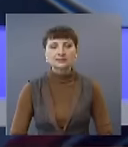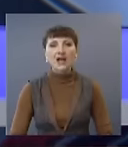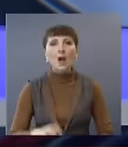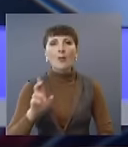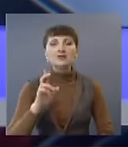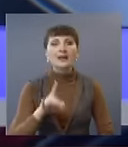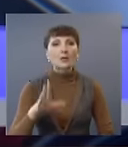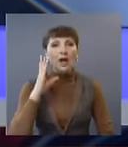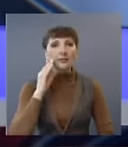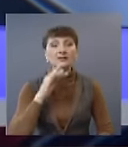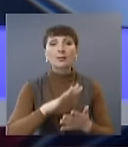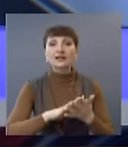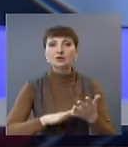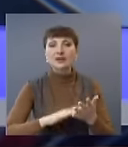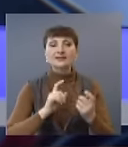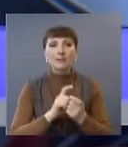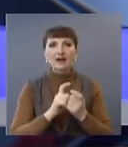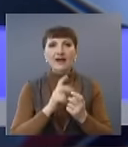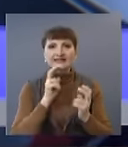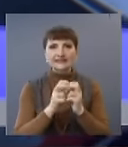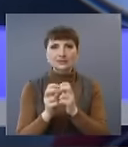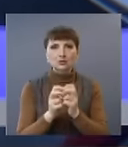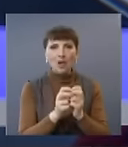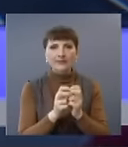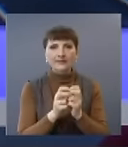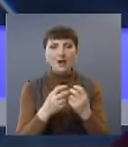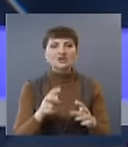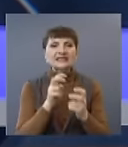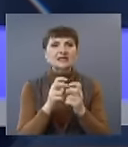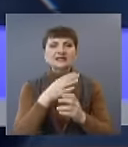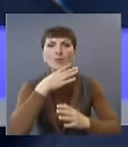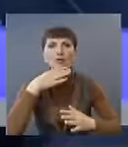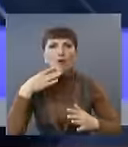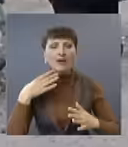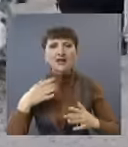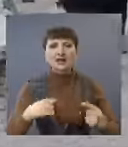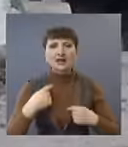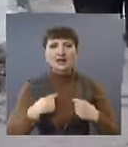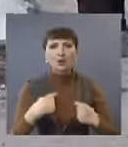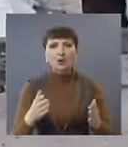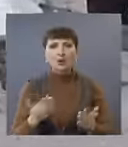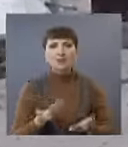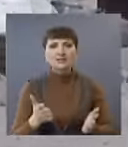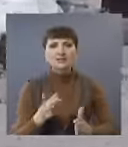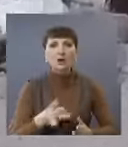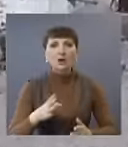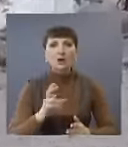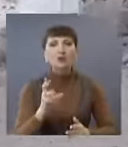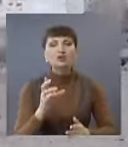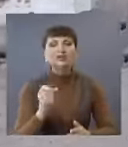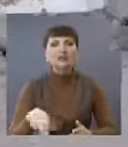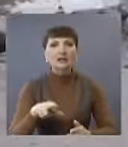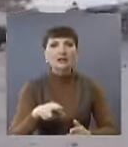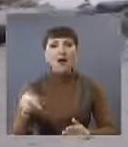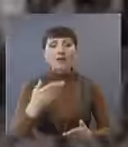В Бостандыкском районе Алматы продолжается борьба с грызунами. От нашествия крыс, в частности, страдают жители микрорайона «Ботанический сад».